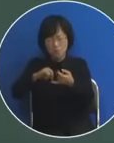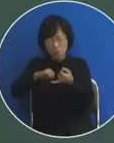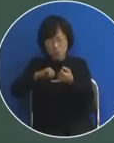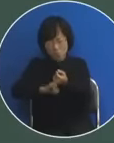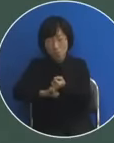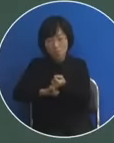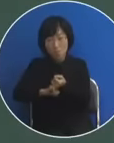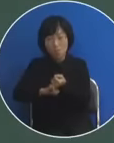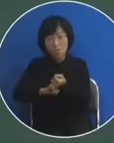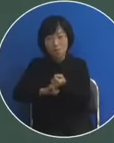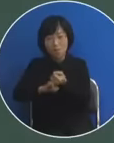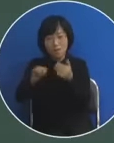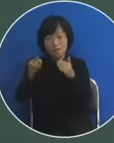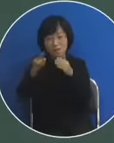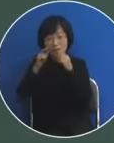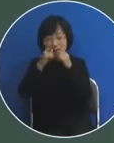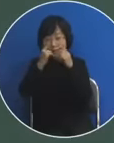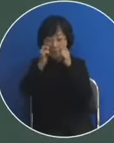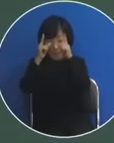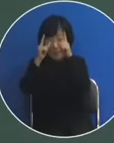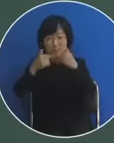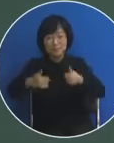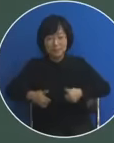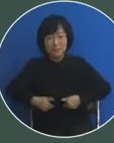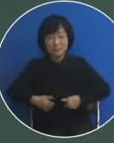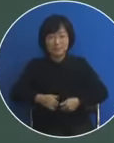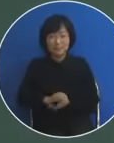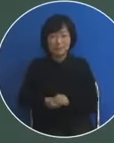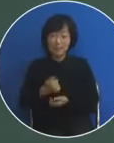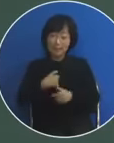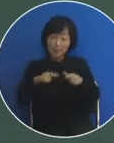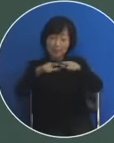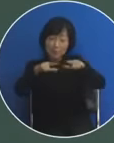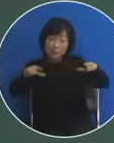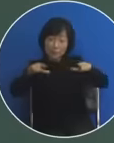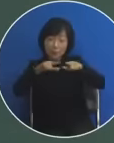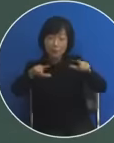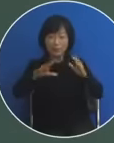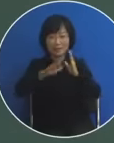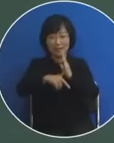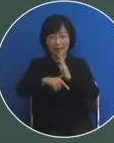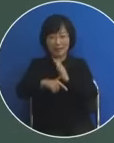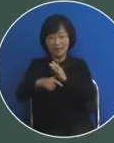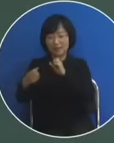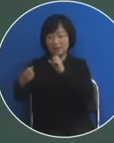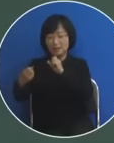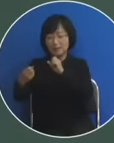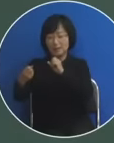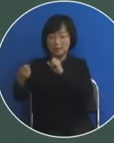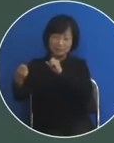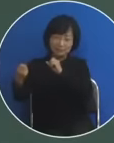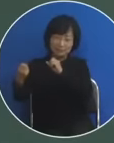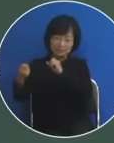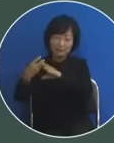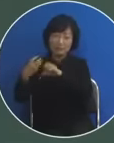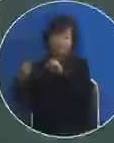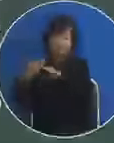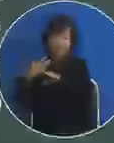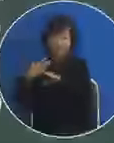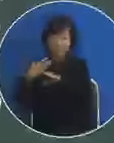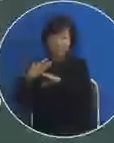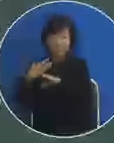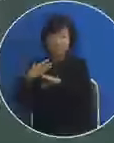this. 응답이 여러분 평상에 누리면은 특히 뭔가 문제 왔을 때. If you enjoying answers in your everyday life, especially